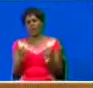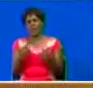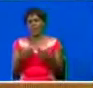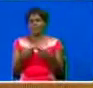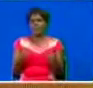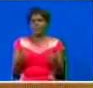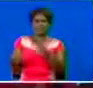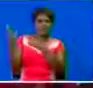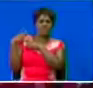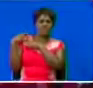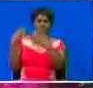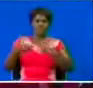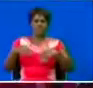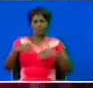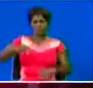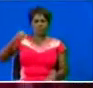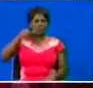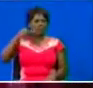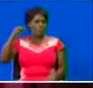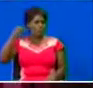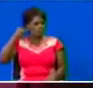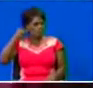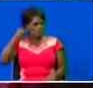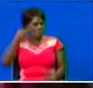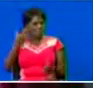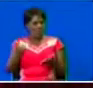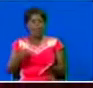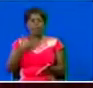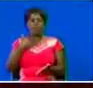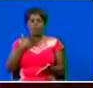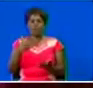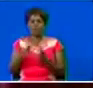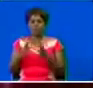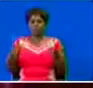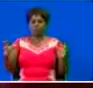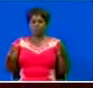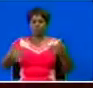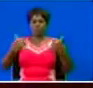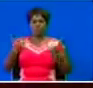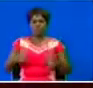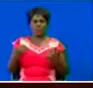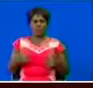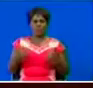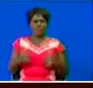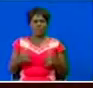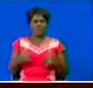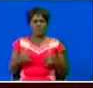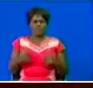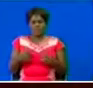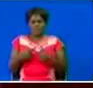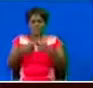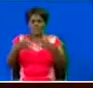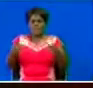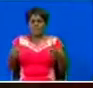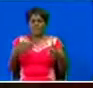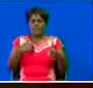hivyo, wadau wa mchezo huo katika kaunti ya Nakuru sasa wanapania kuukuza mchezo huu. Ni kwa mantiki hii ambapo wameanza